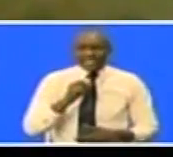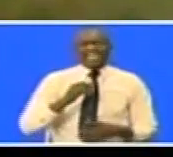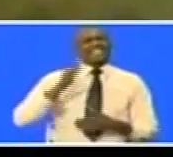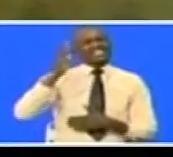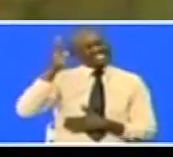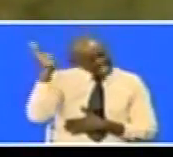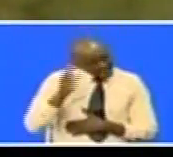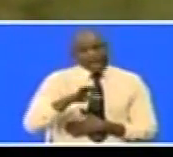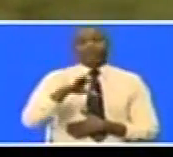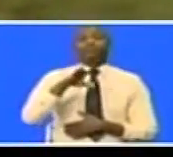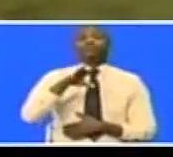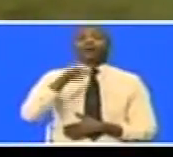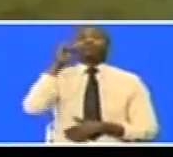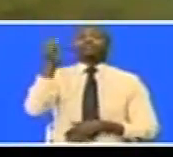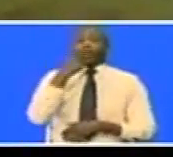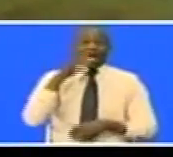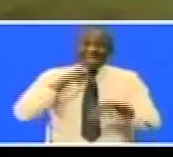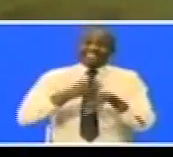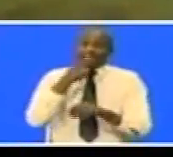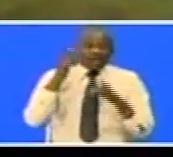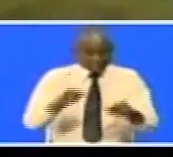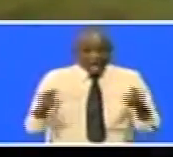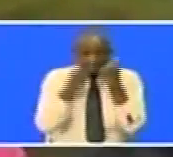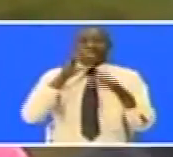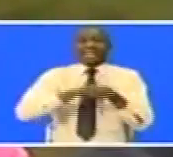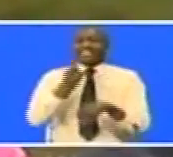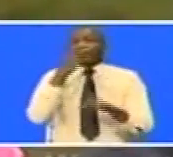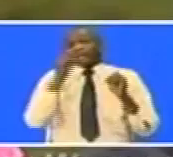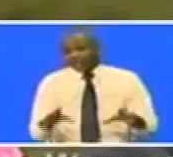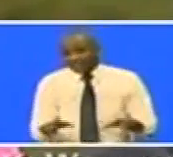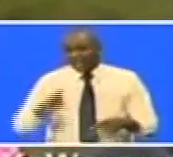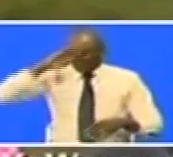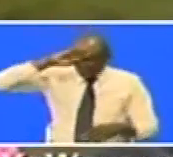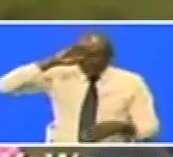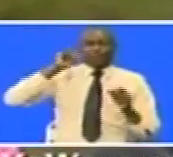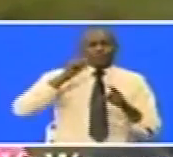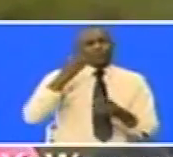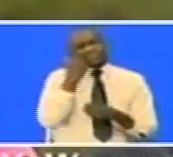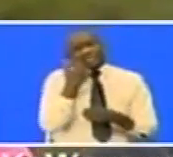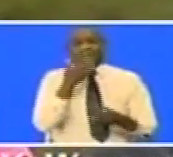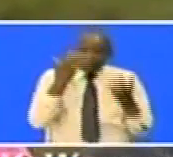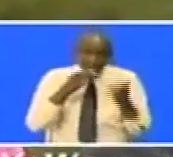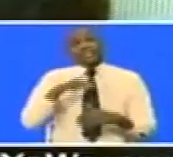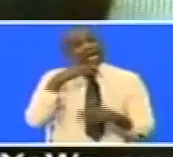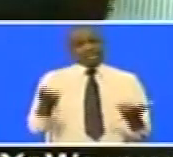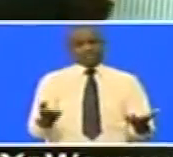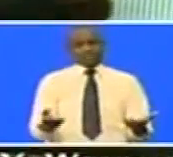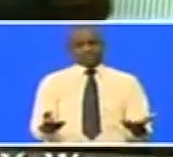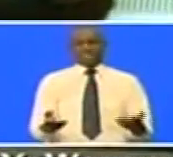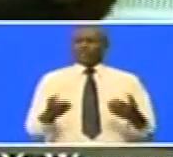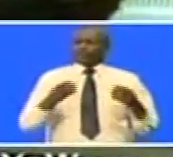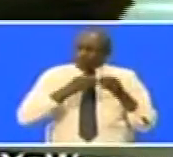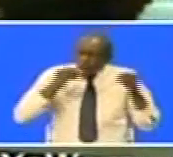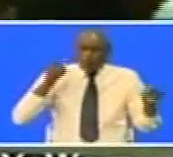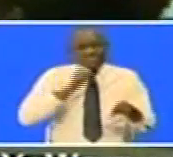any medical attention, what would have happened? High fevers, maybe he would have even died. Kwa muda